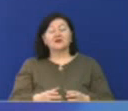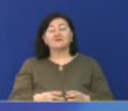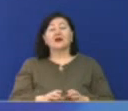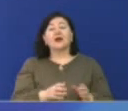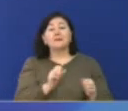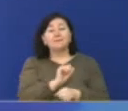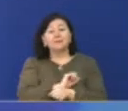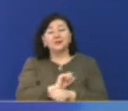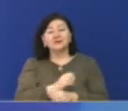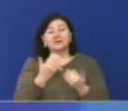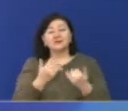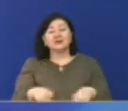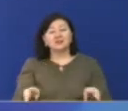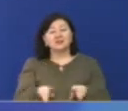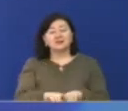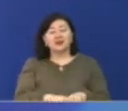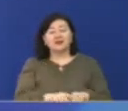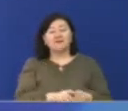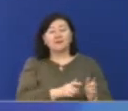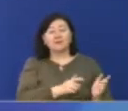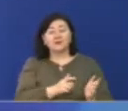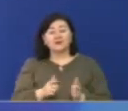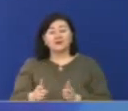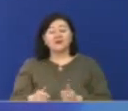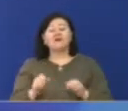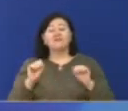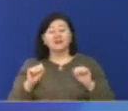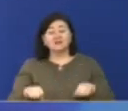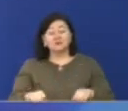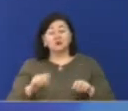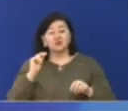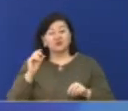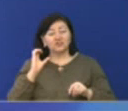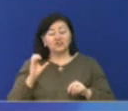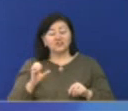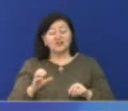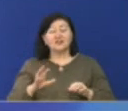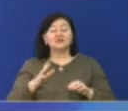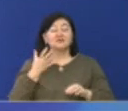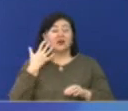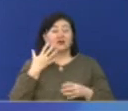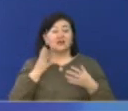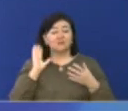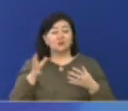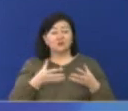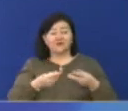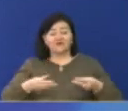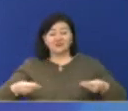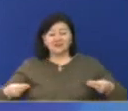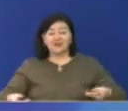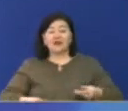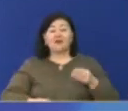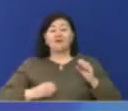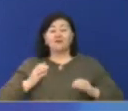также тактика специальные учения по ликвидации возможных чрезвычайных ситуаций вследствие обильного таяния снега. В учениях